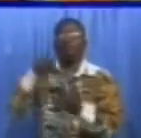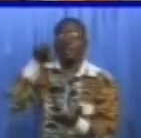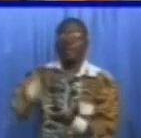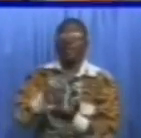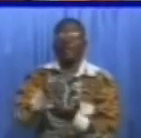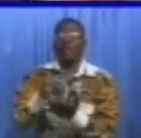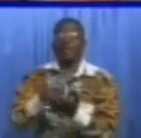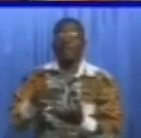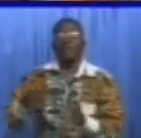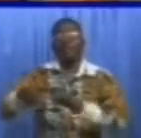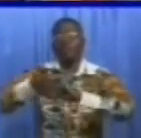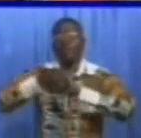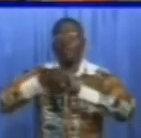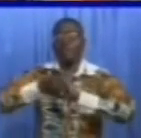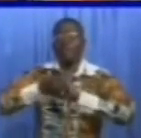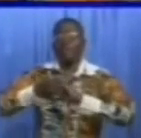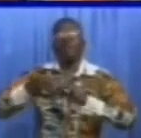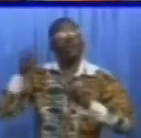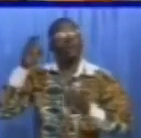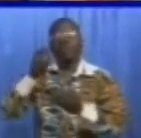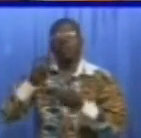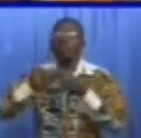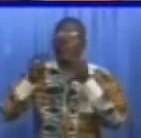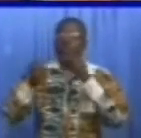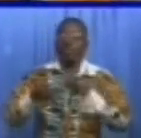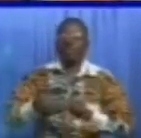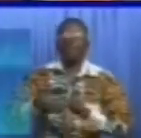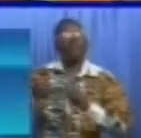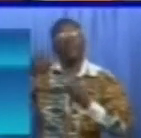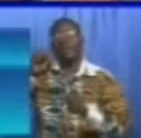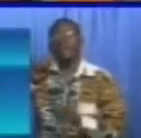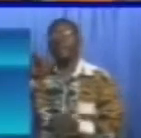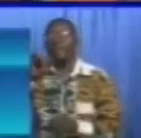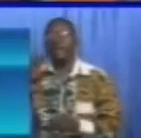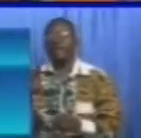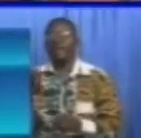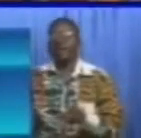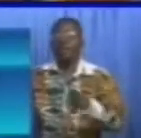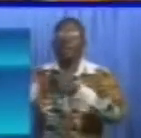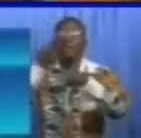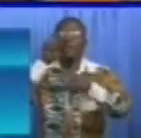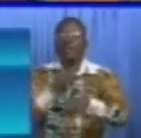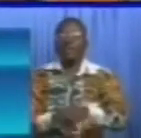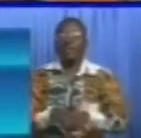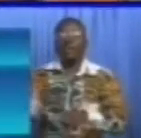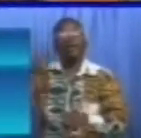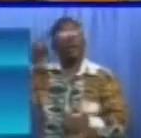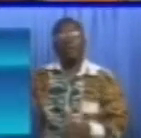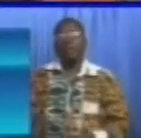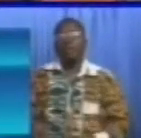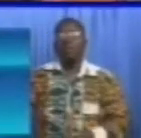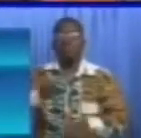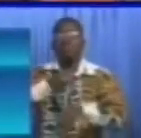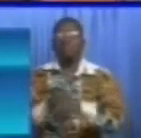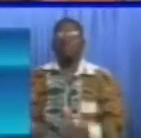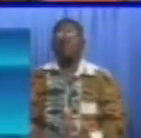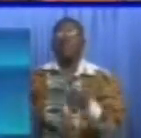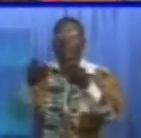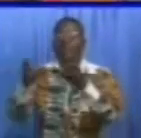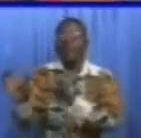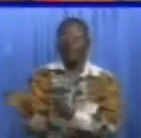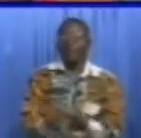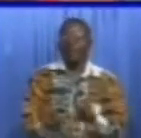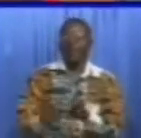la solidarité au niveau des organisations syndicales, mais en même temps qu'ils savent à un moment donné faire